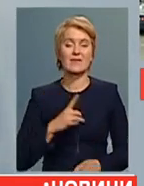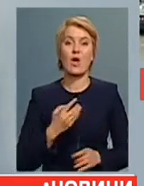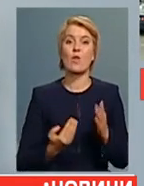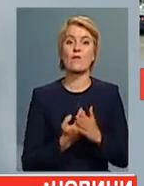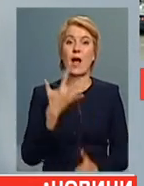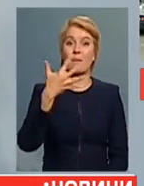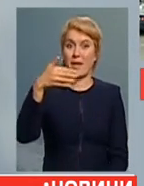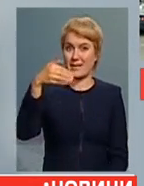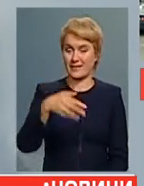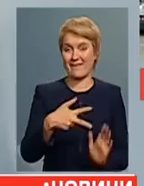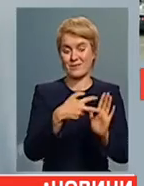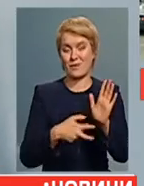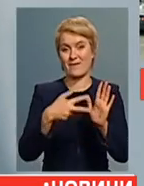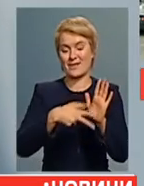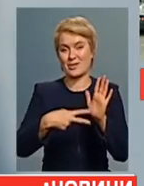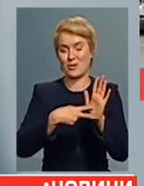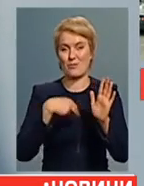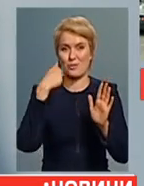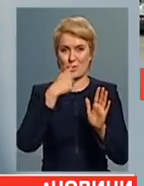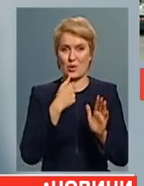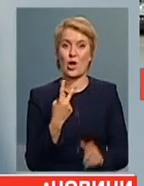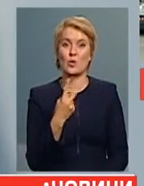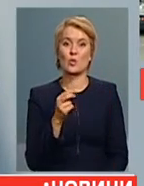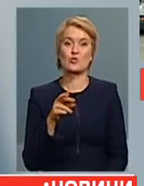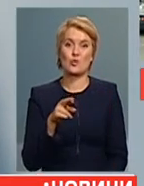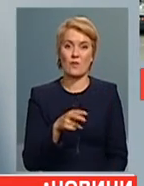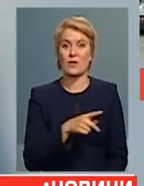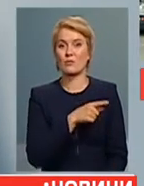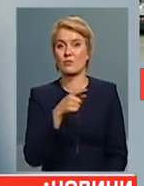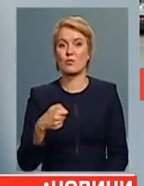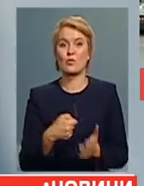5777 року. Рош Хашана цього разу припадає на 2 жовтня і триватиме до 4 числа.